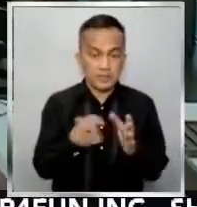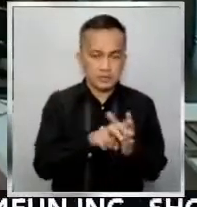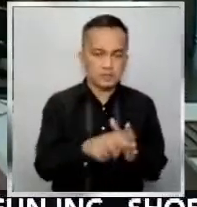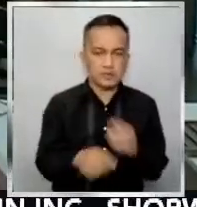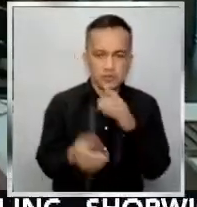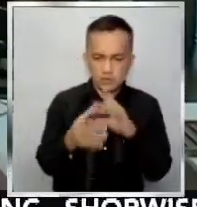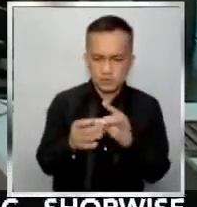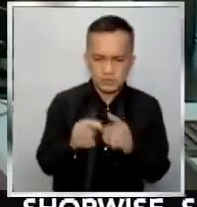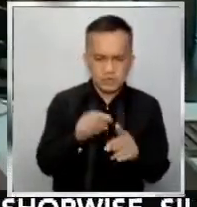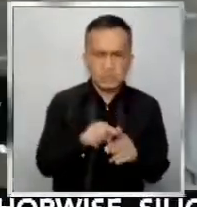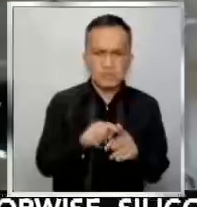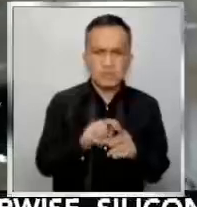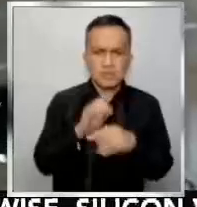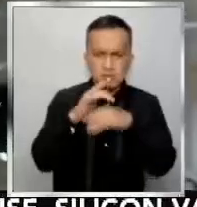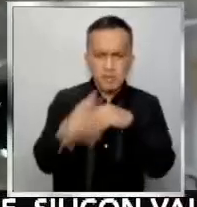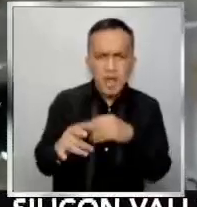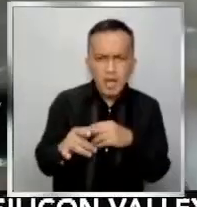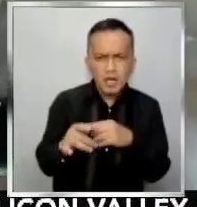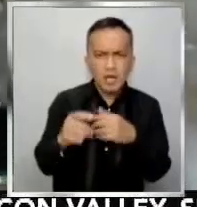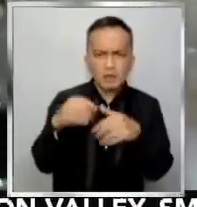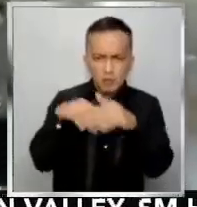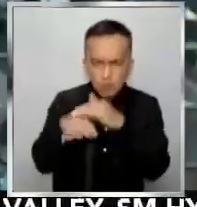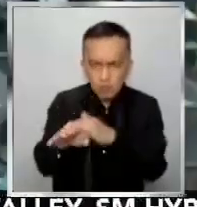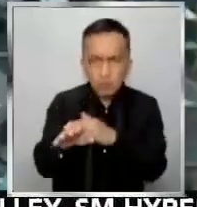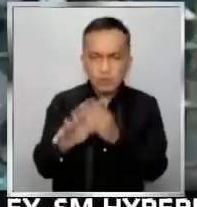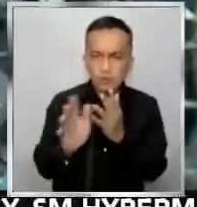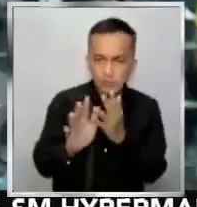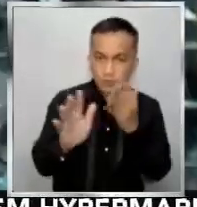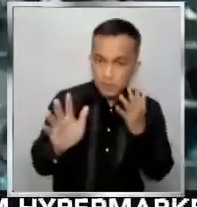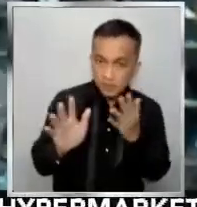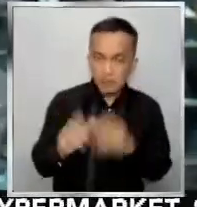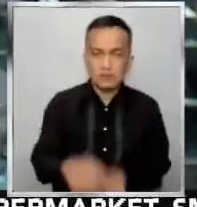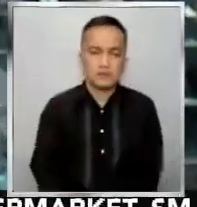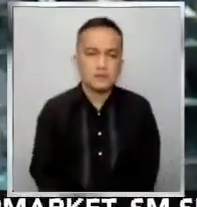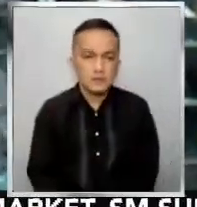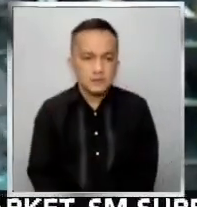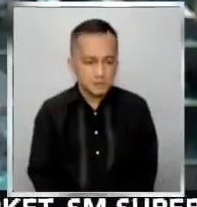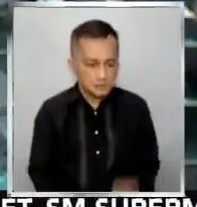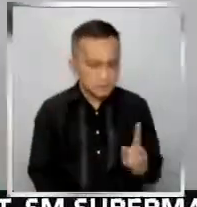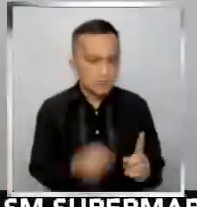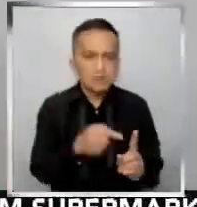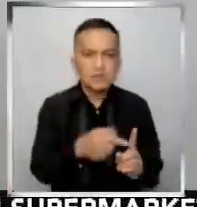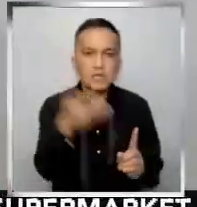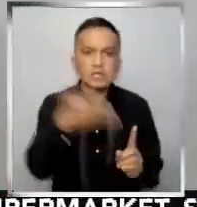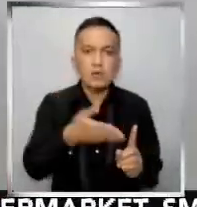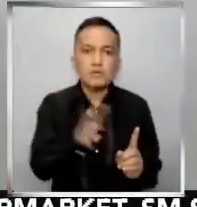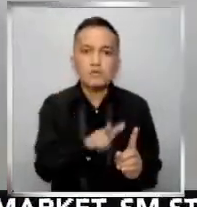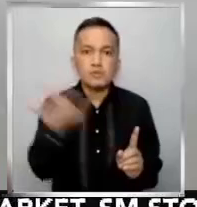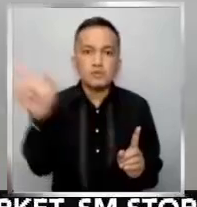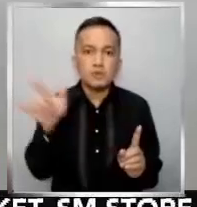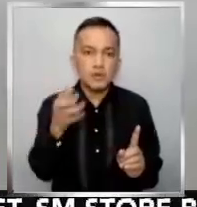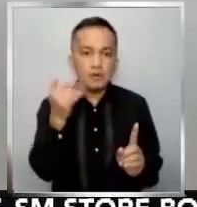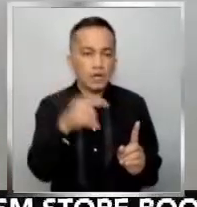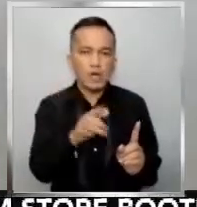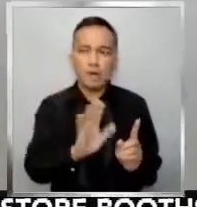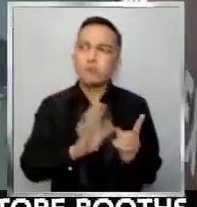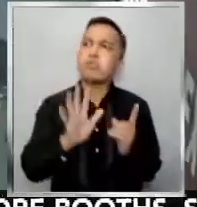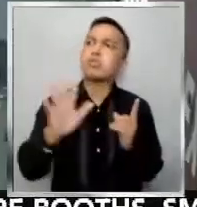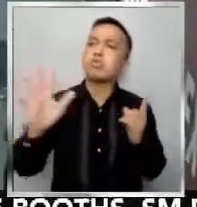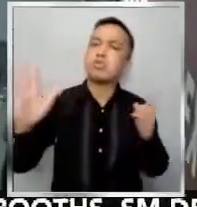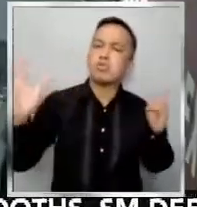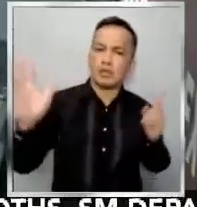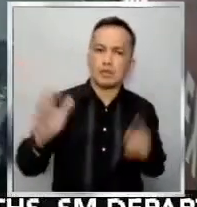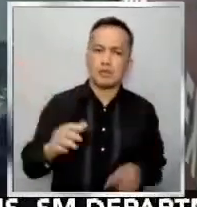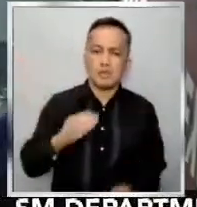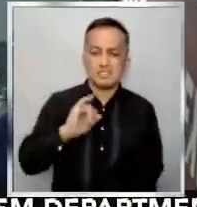silang nag-check-in at pumila sa immigration pero naiwan daw ng flight dahil anya sa haba ng pila sa immigration.